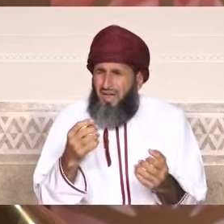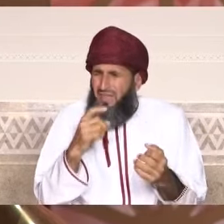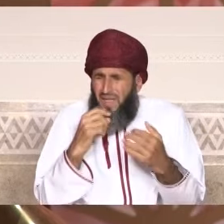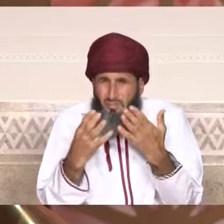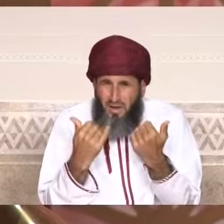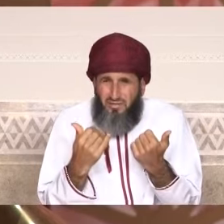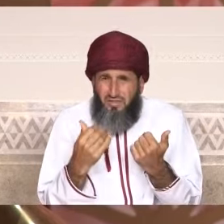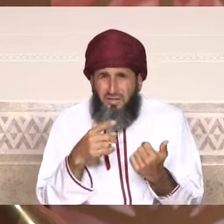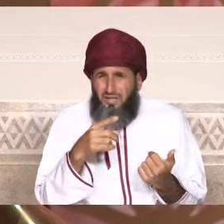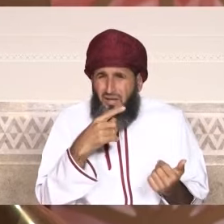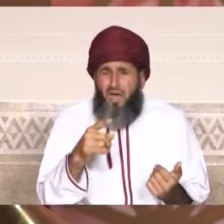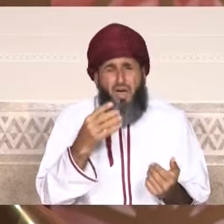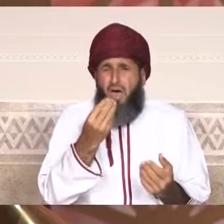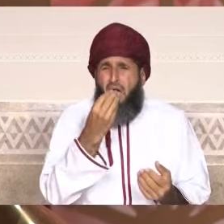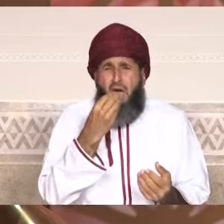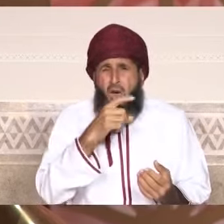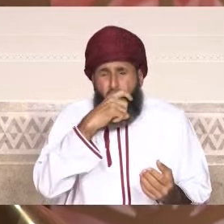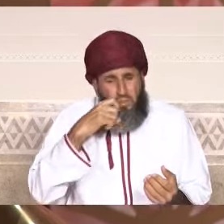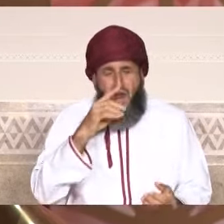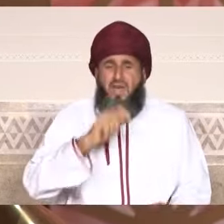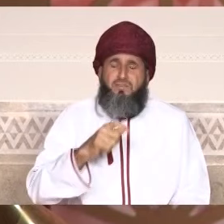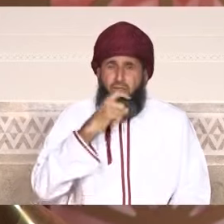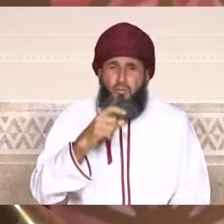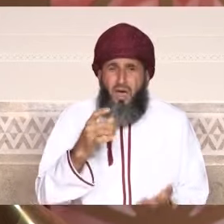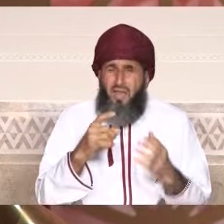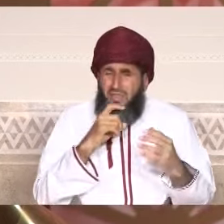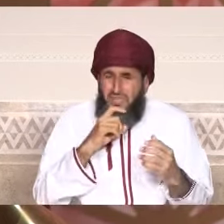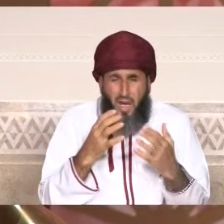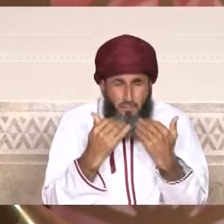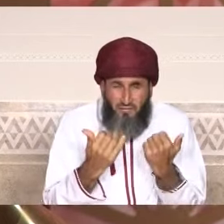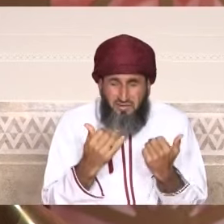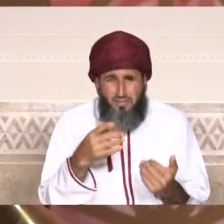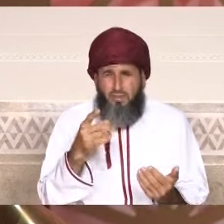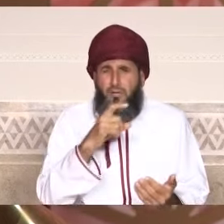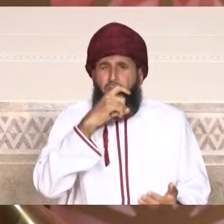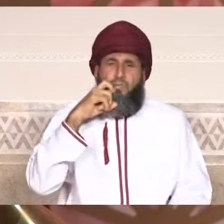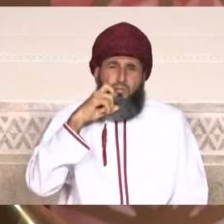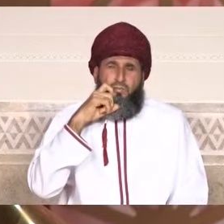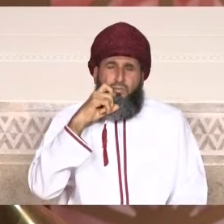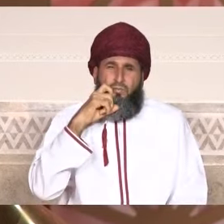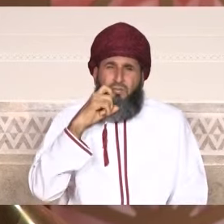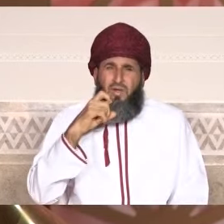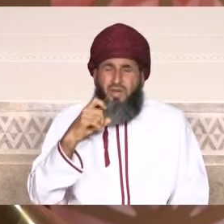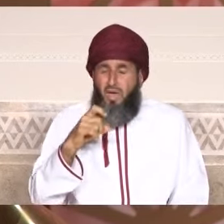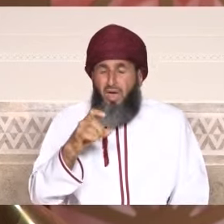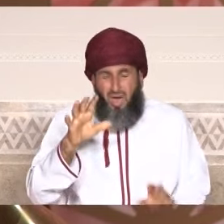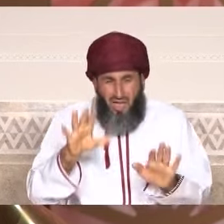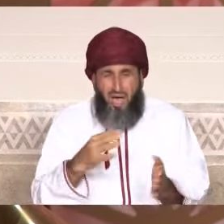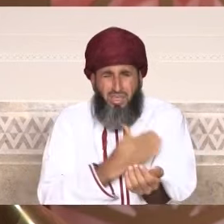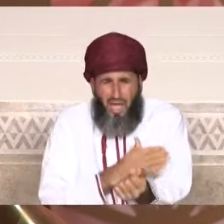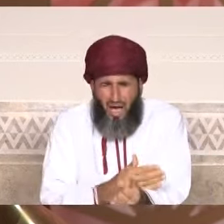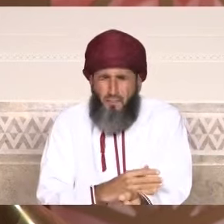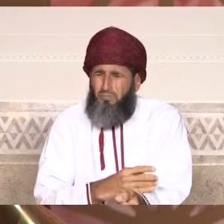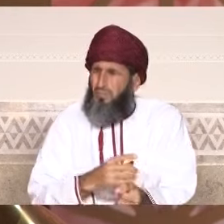فالأولى سهل عليه أن يصوم فالأولى في حقه الصيام إذا ارتفعت المشقة، لم تكن في سفره مشقة،